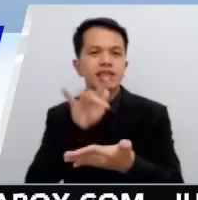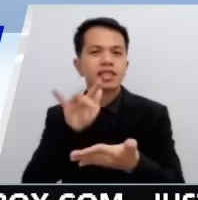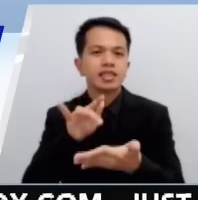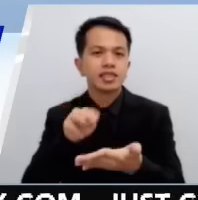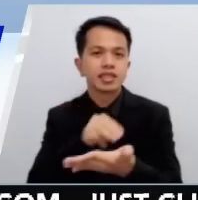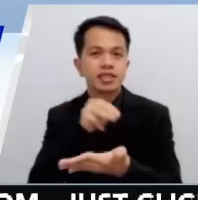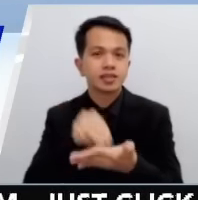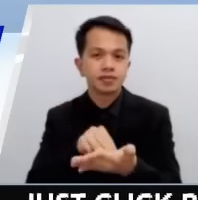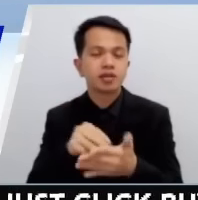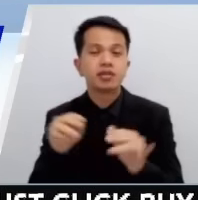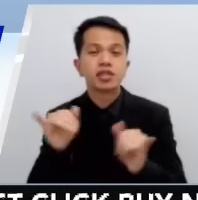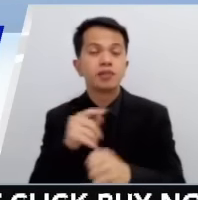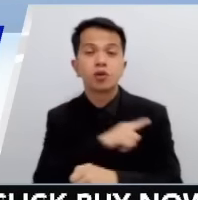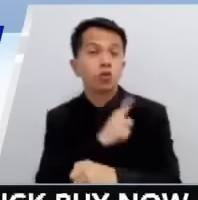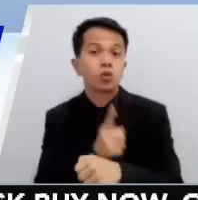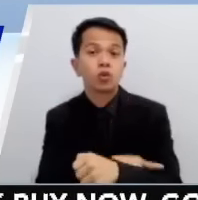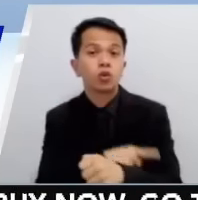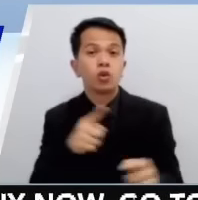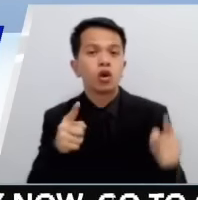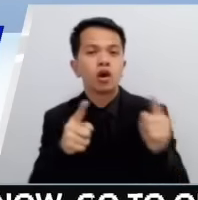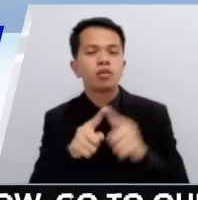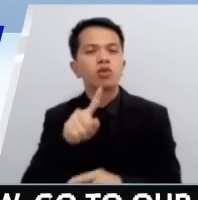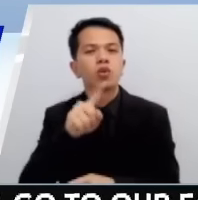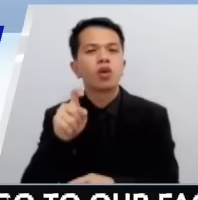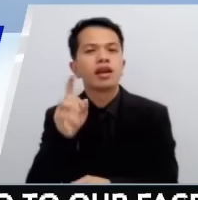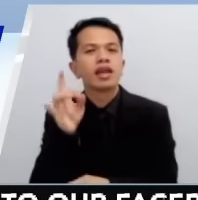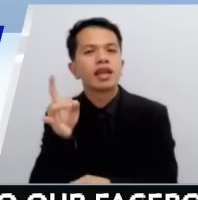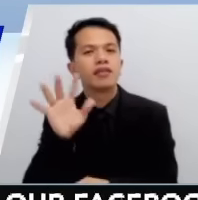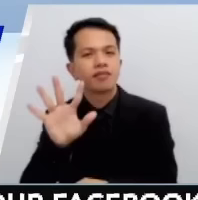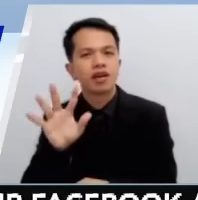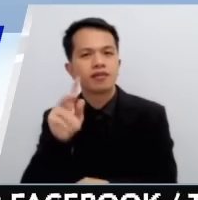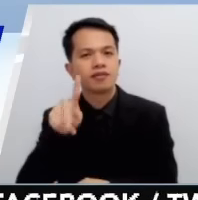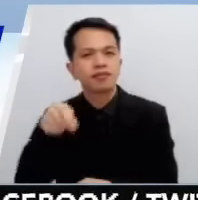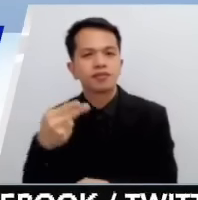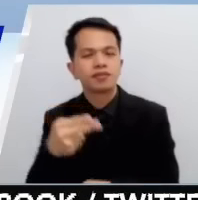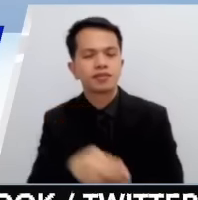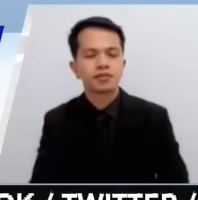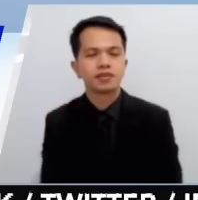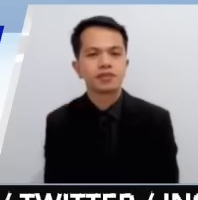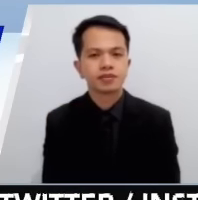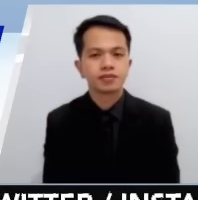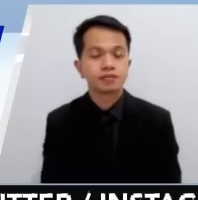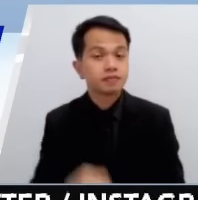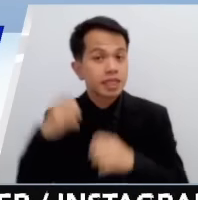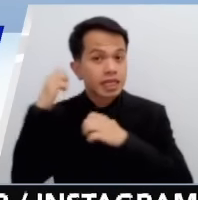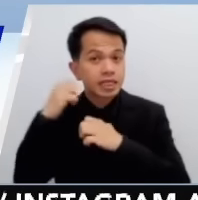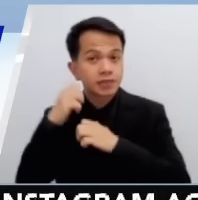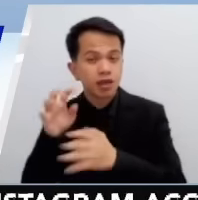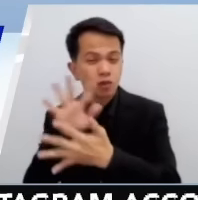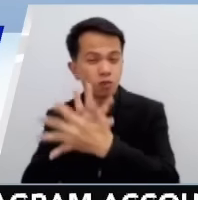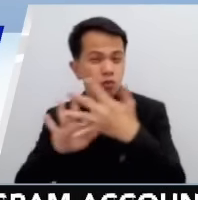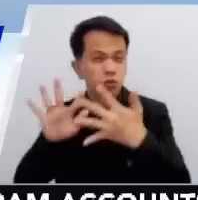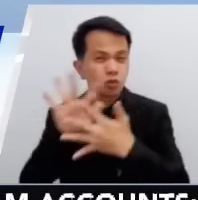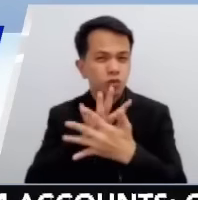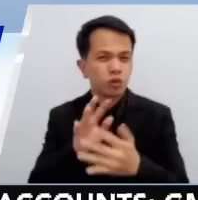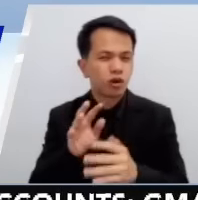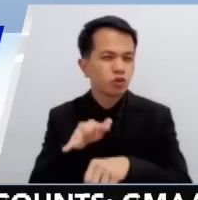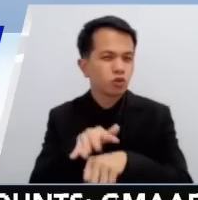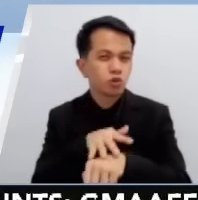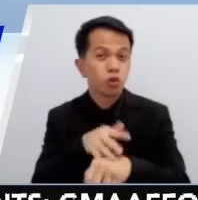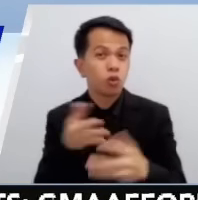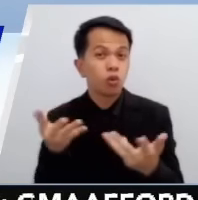aabot naman Hanggang 185 kmh naasahang kikilos po ito ng napakabagal dito po